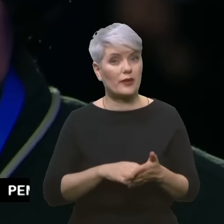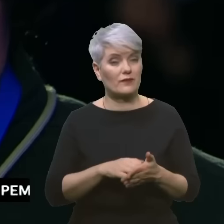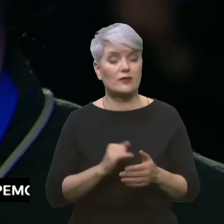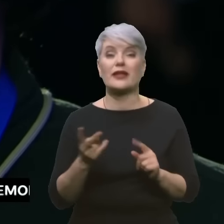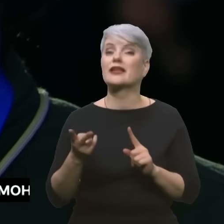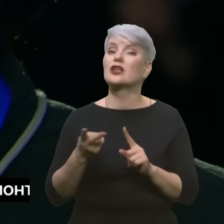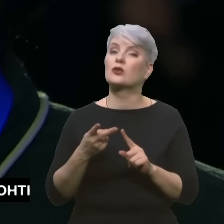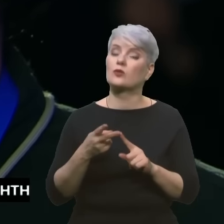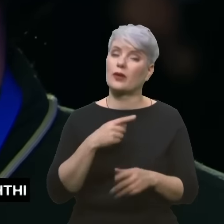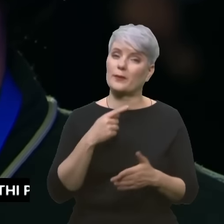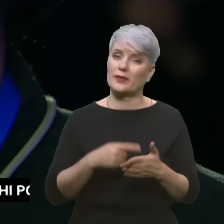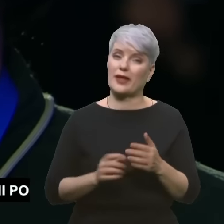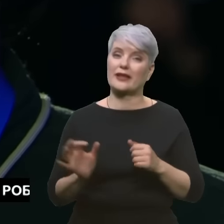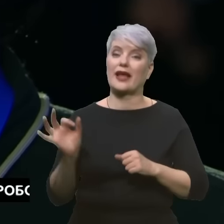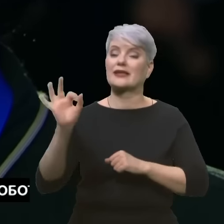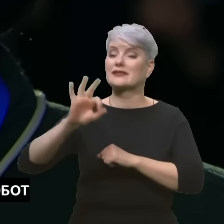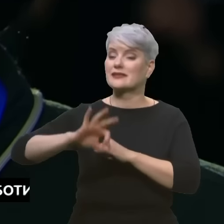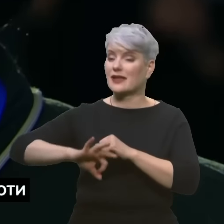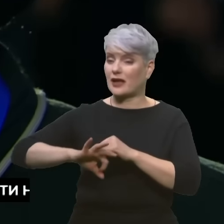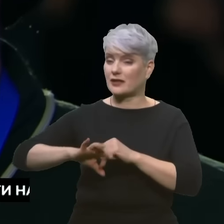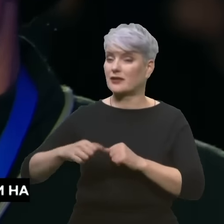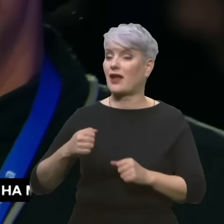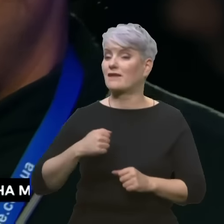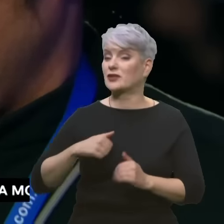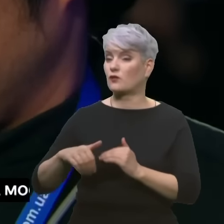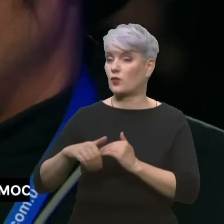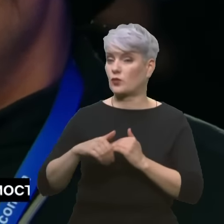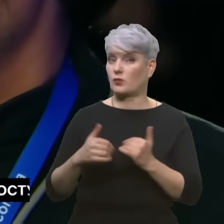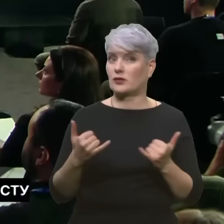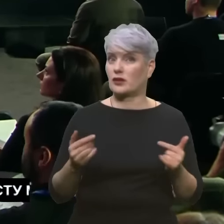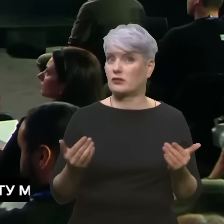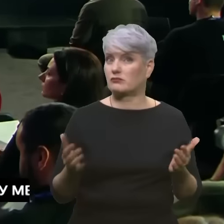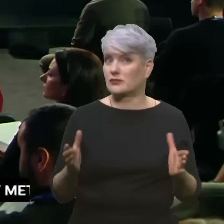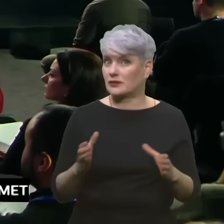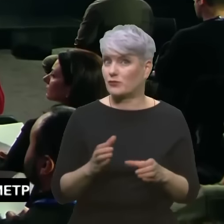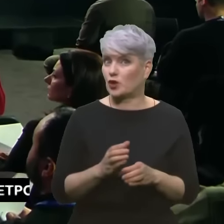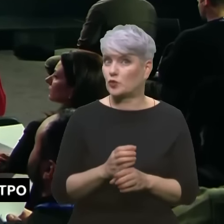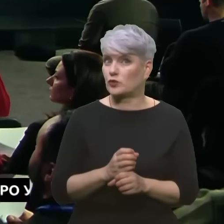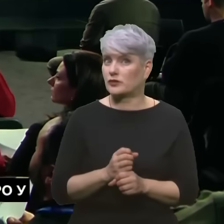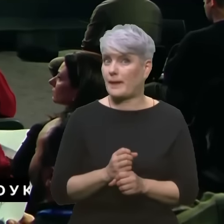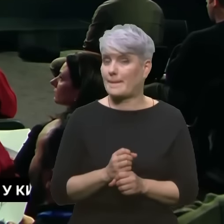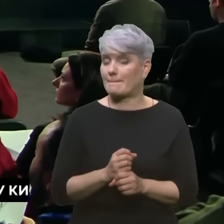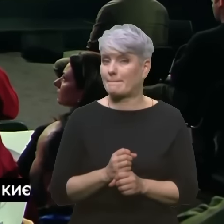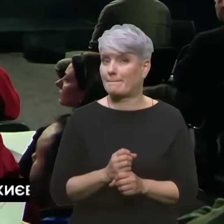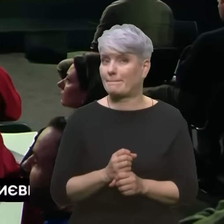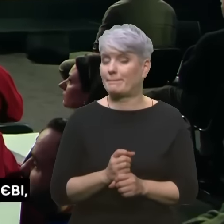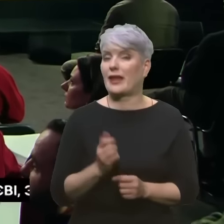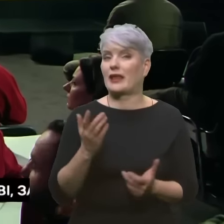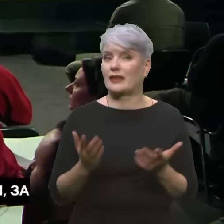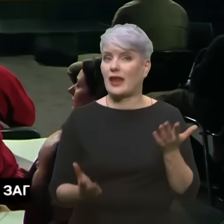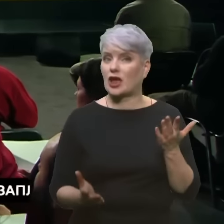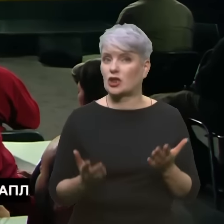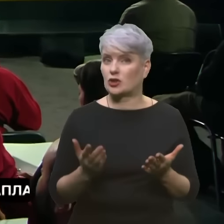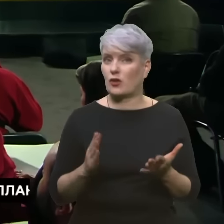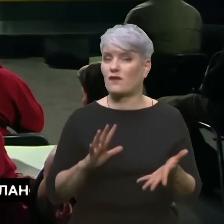Західна військова допомога зараз наче зменшується. І якщо